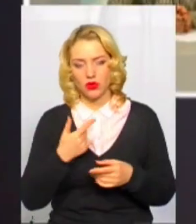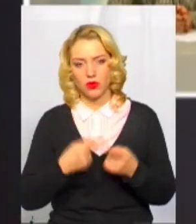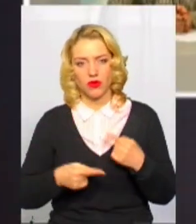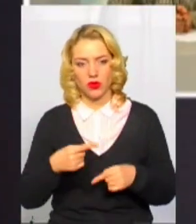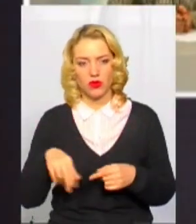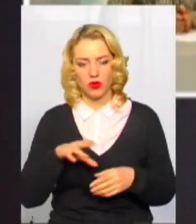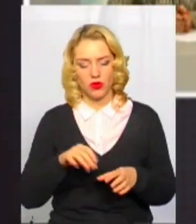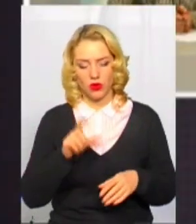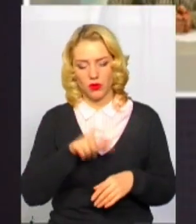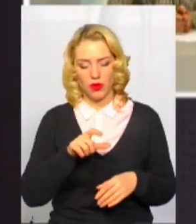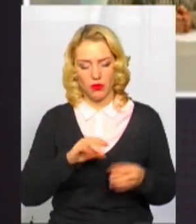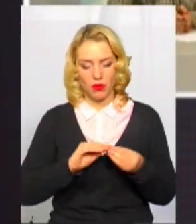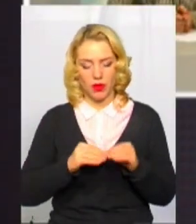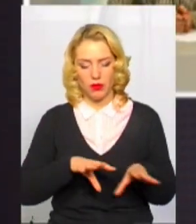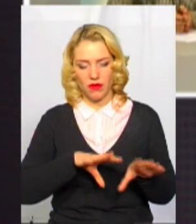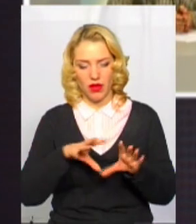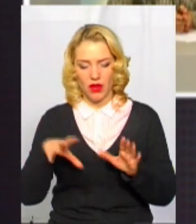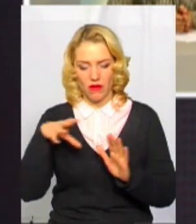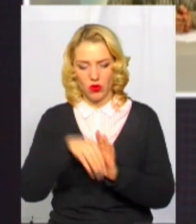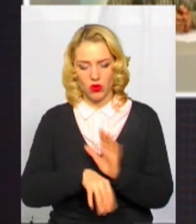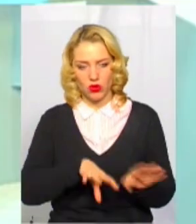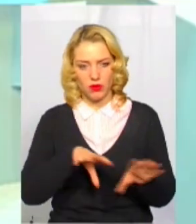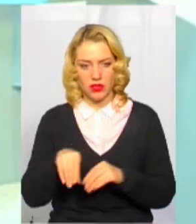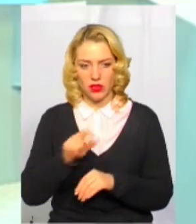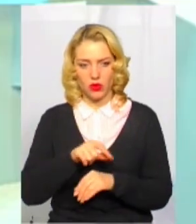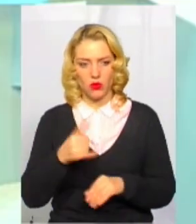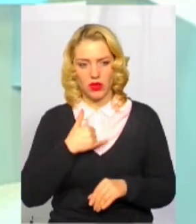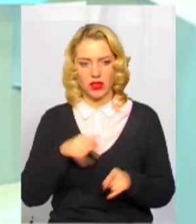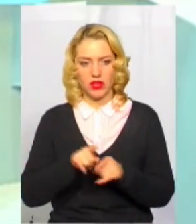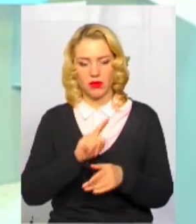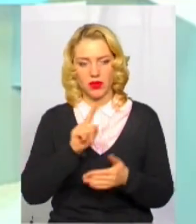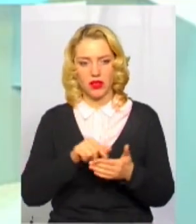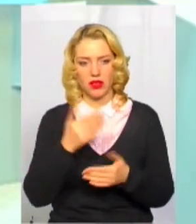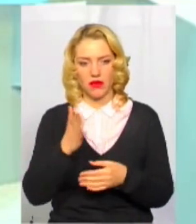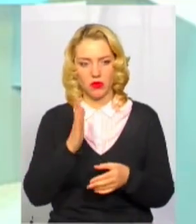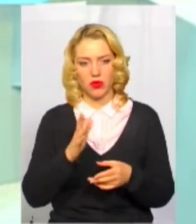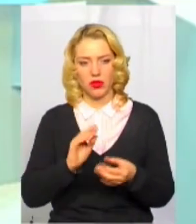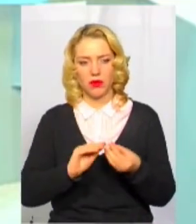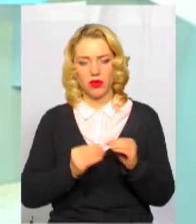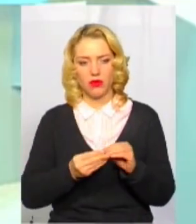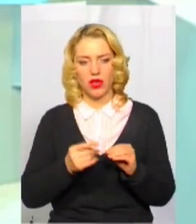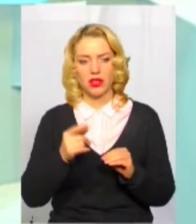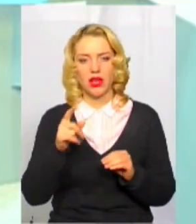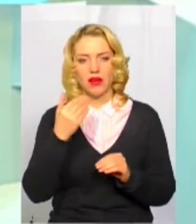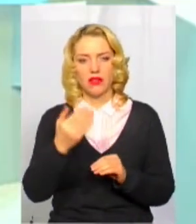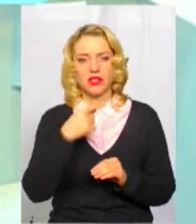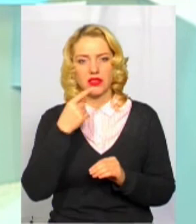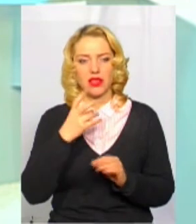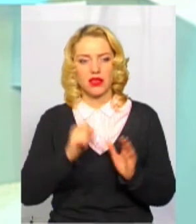проблеми внутрішньопереміщених осіб. У мене до вас таке питання. Скажіть, будь ласка, чи будете ви планувати, ви на початку сказали,